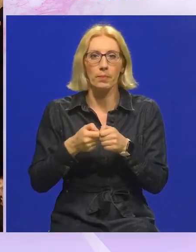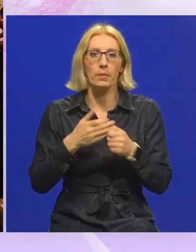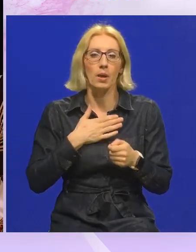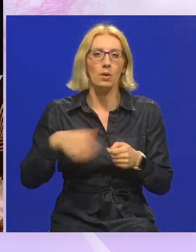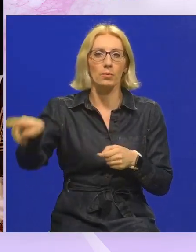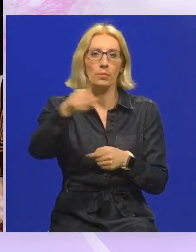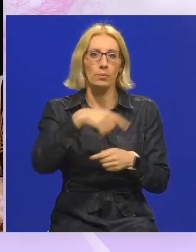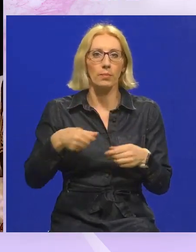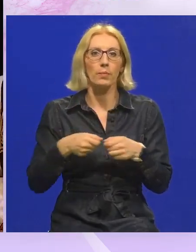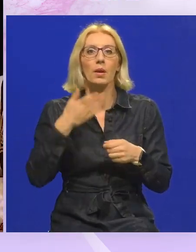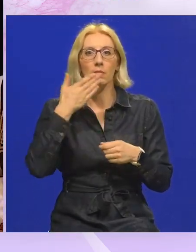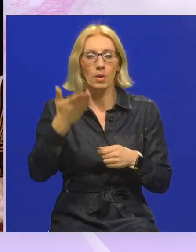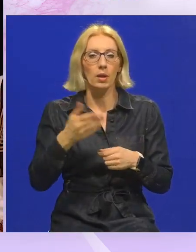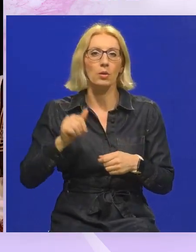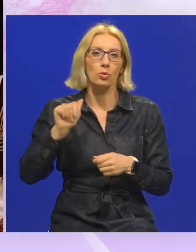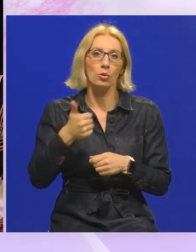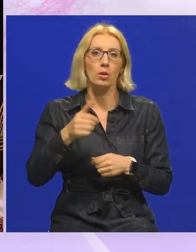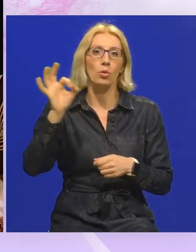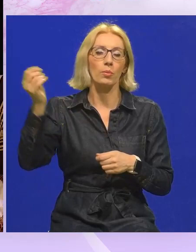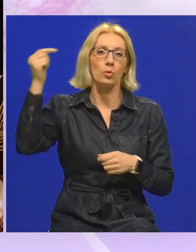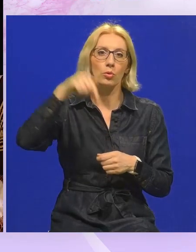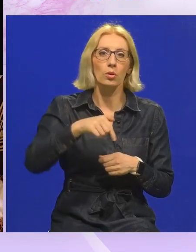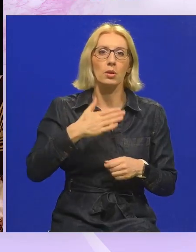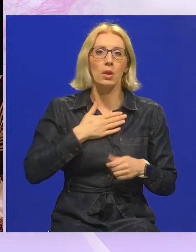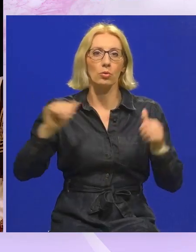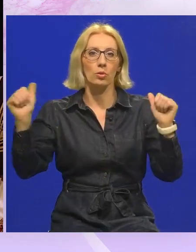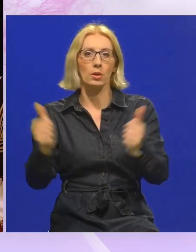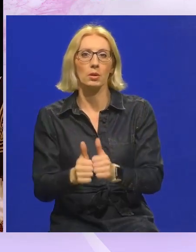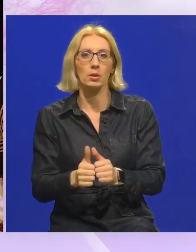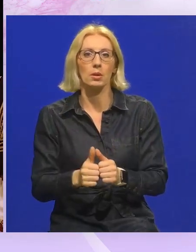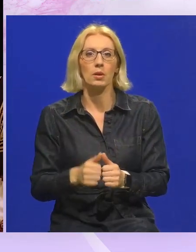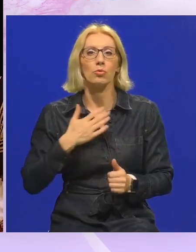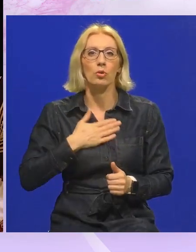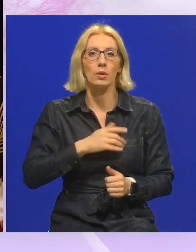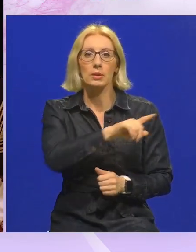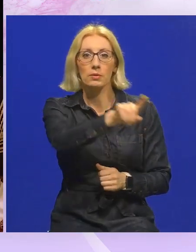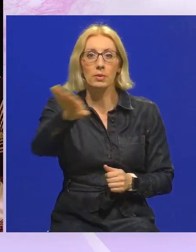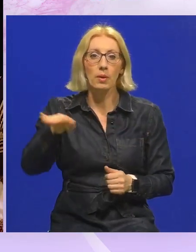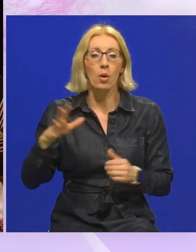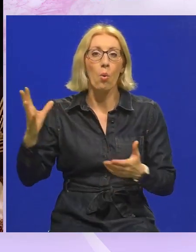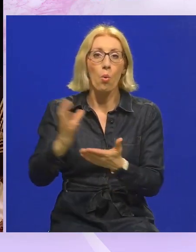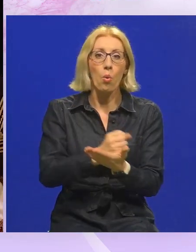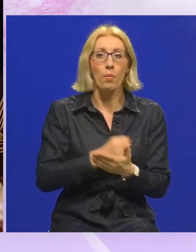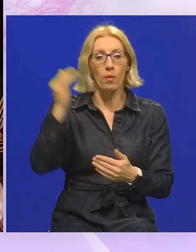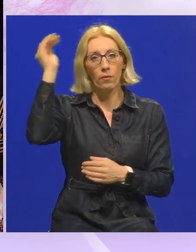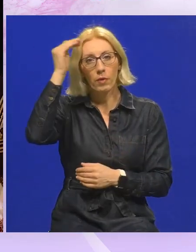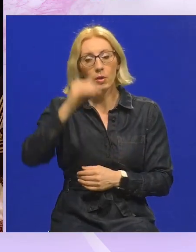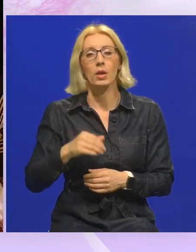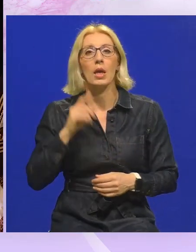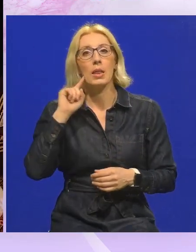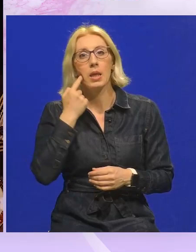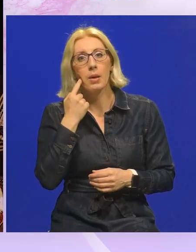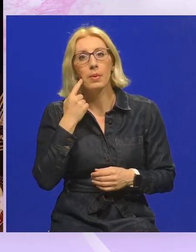udruga. Stoga još jednom dobrodošli u našu Istru. Ja želim svima vama eto uspješnu večer, lijepi i